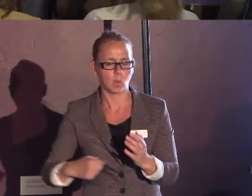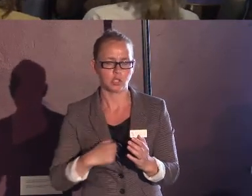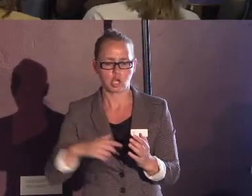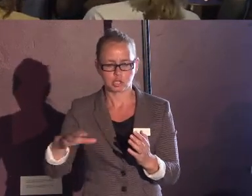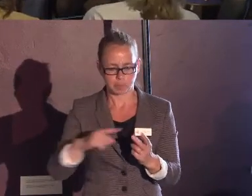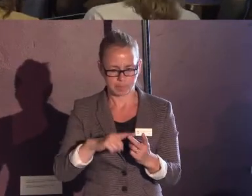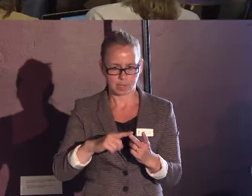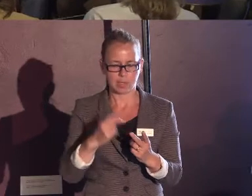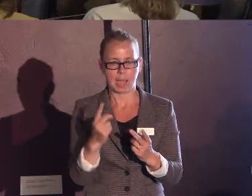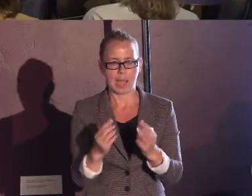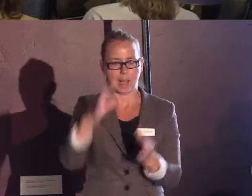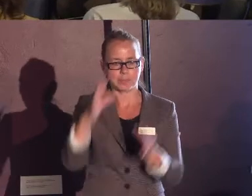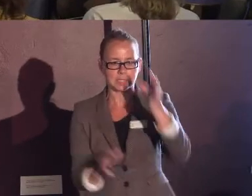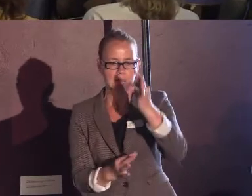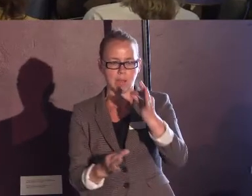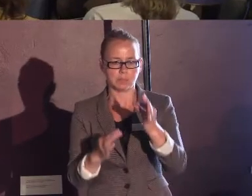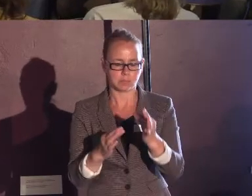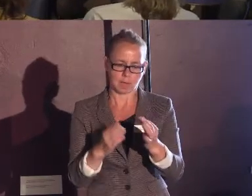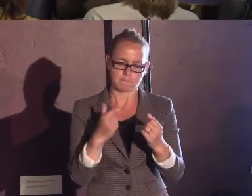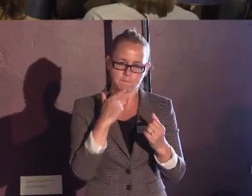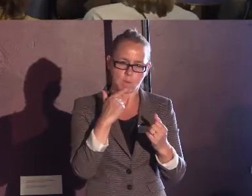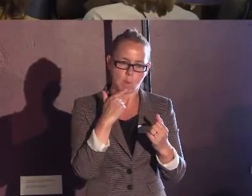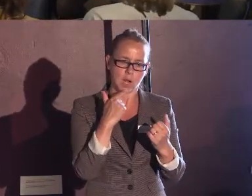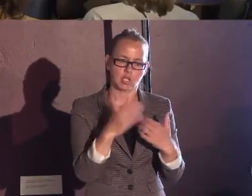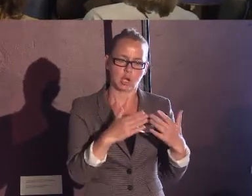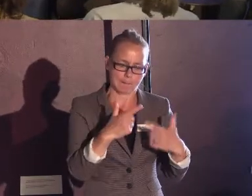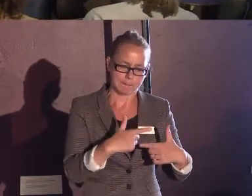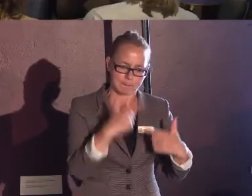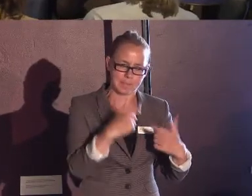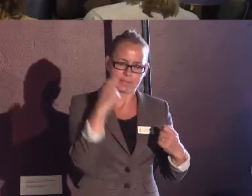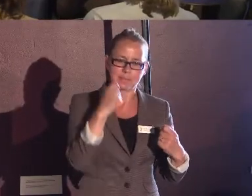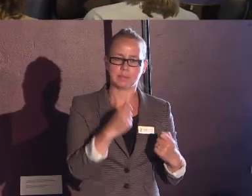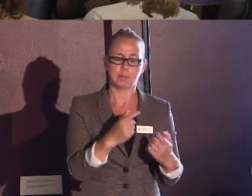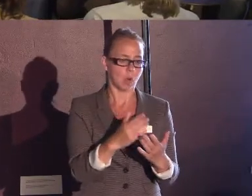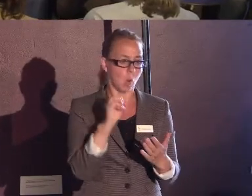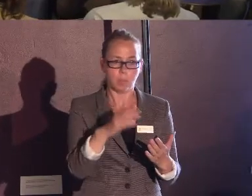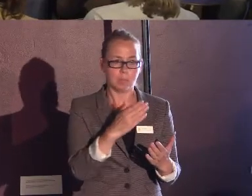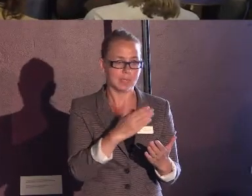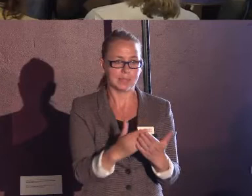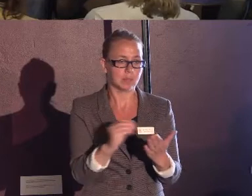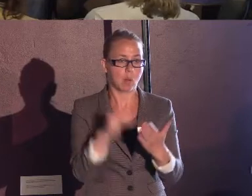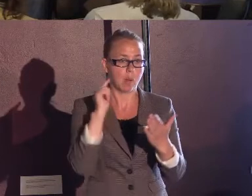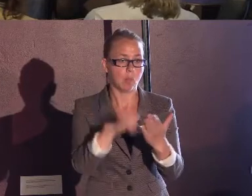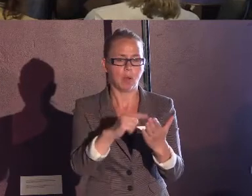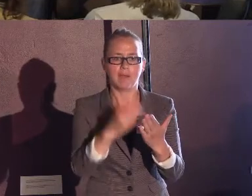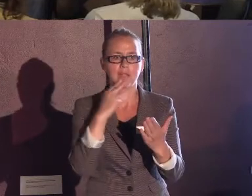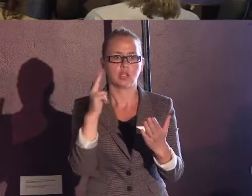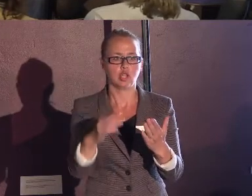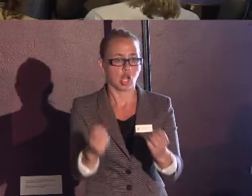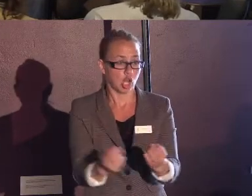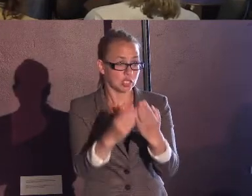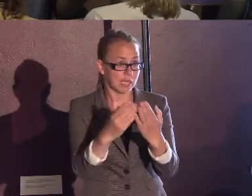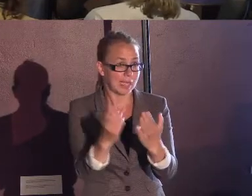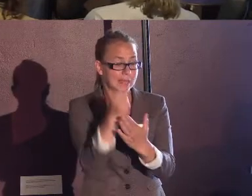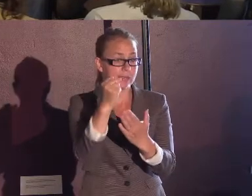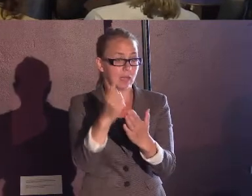tar med mig upside down code, alltså våga göra misstagen och se vad kommer utifrån. När man inte satt mål från början, vilka nya lösningar hittar man?